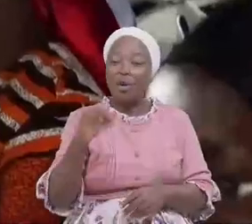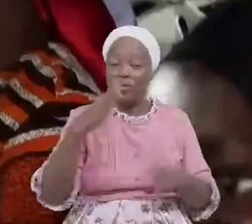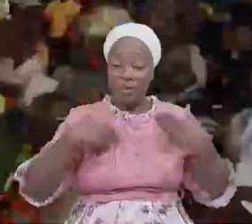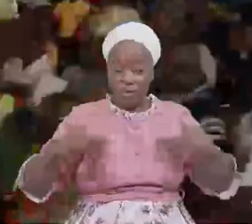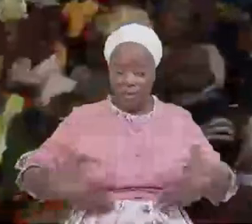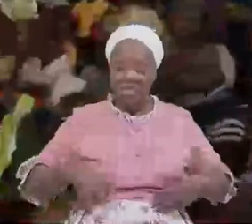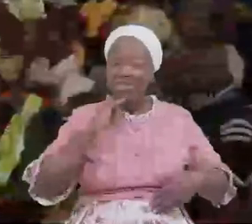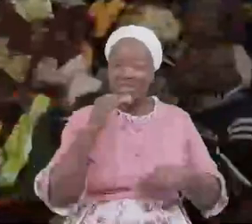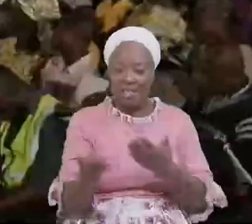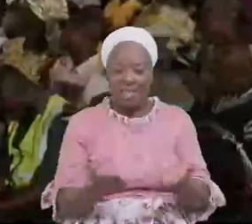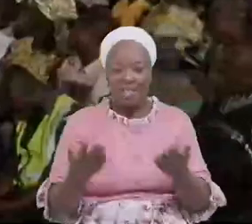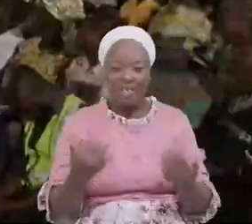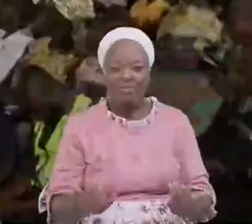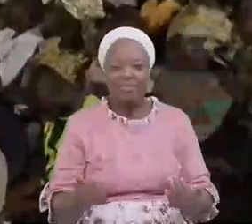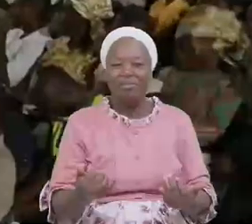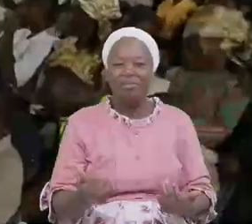ton corps est disponible.